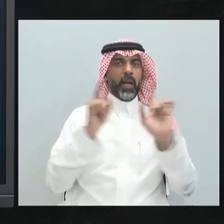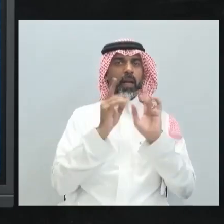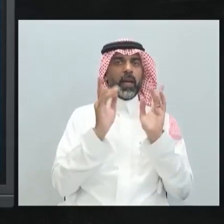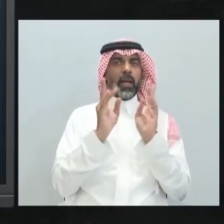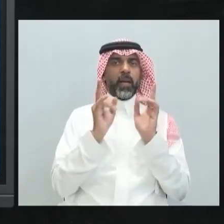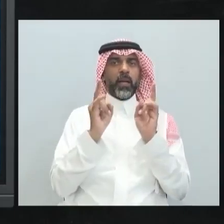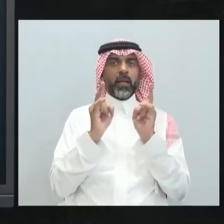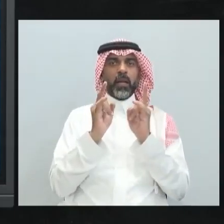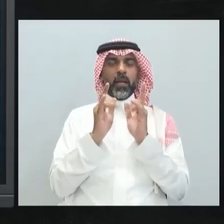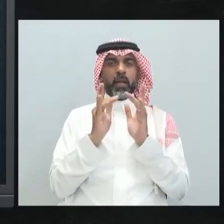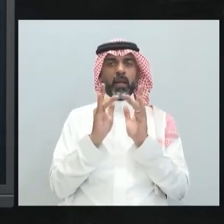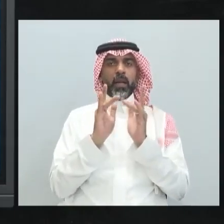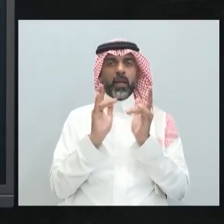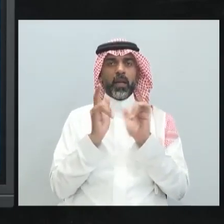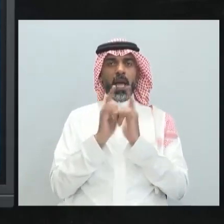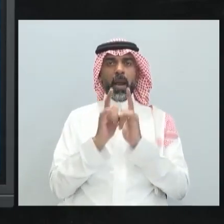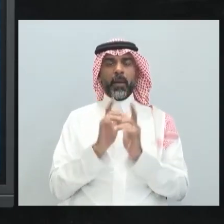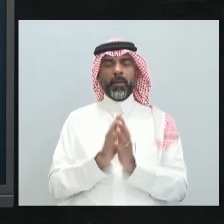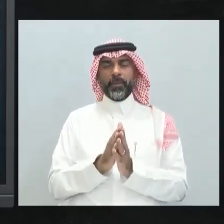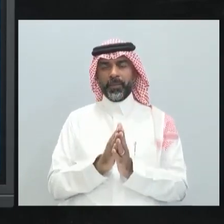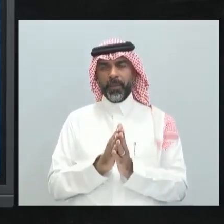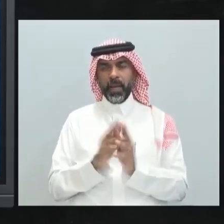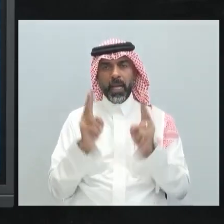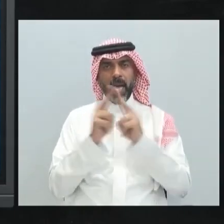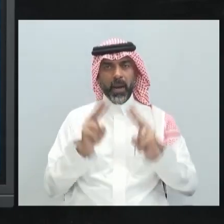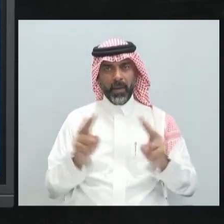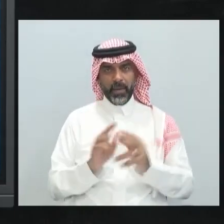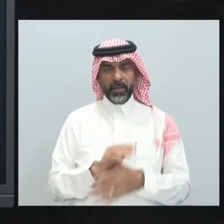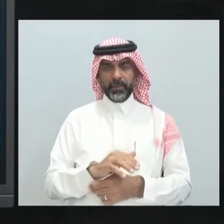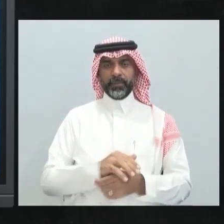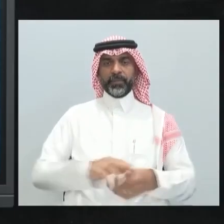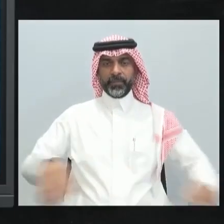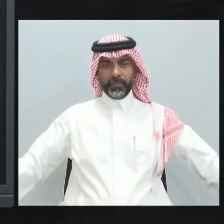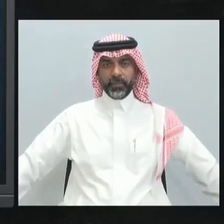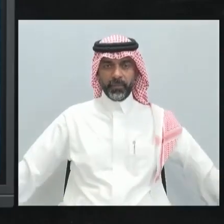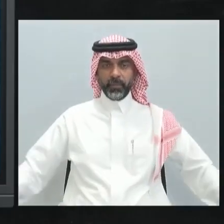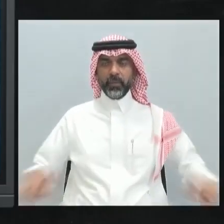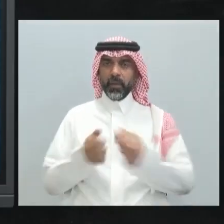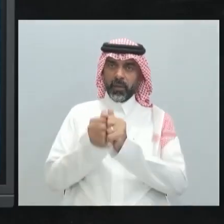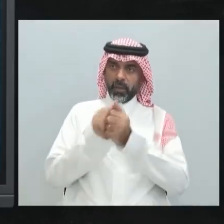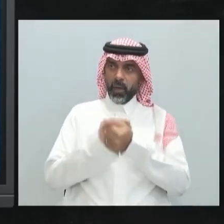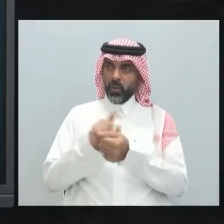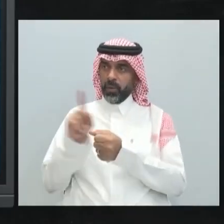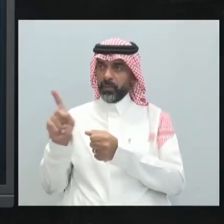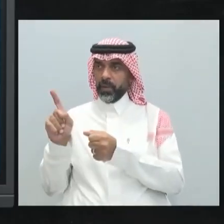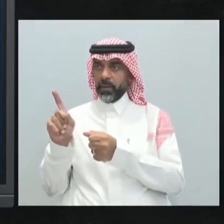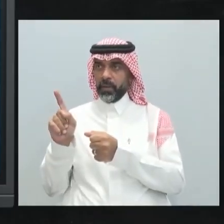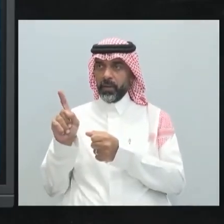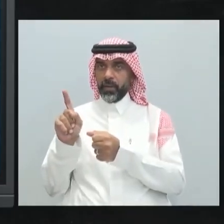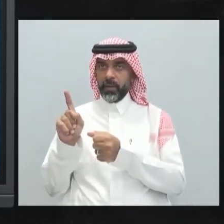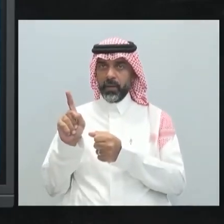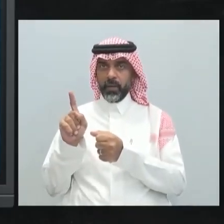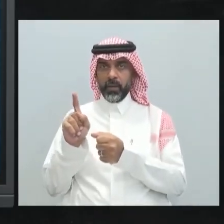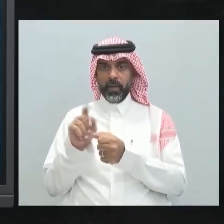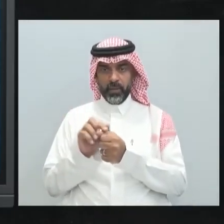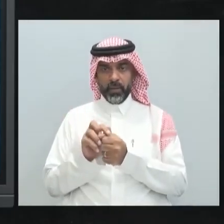طاقه ميكانيكيه ولكن هذه الطاقه سوف عندما تتحول من شكل الى اخر لا يمكن ان تستحدث ولا يمكن ان